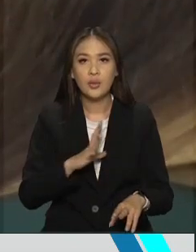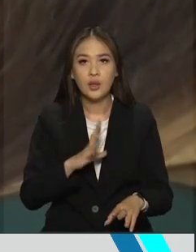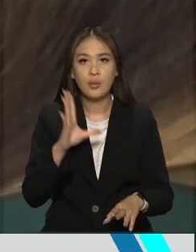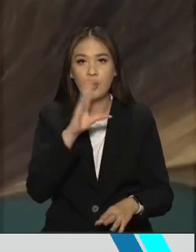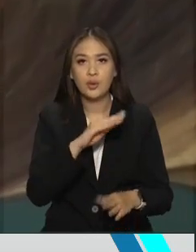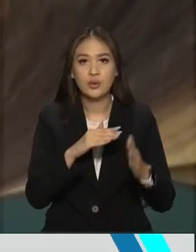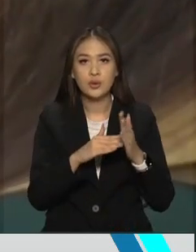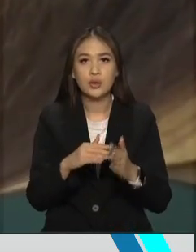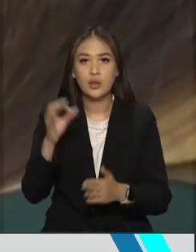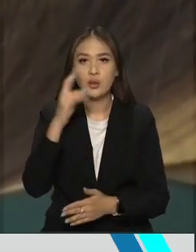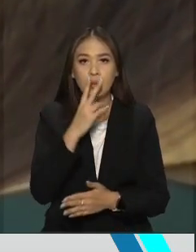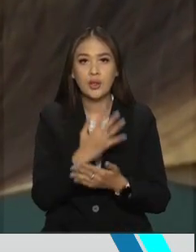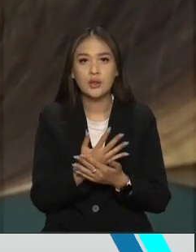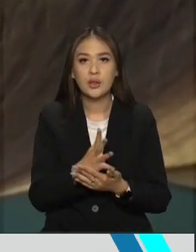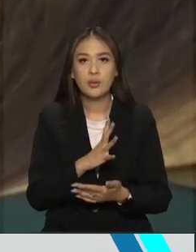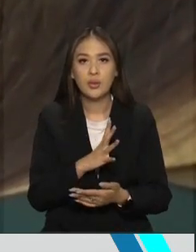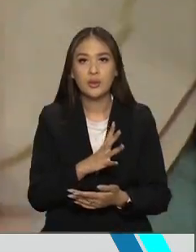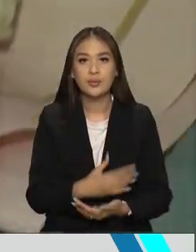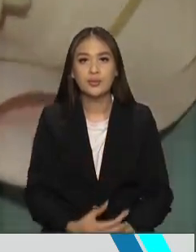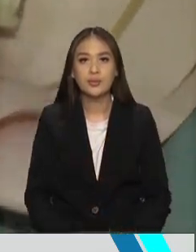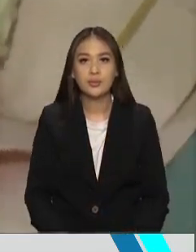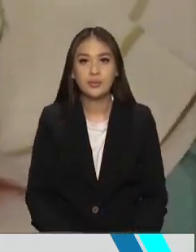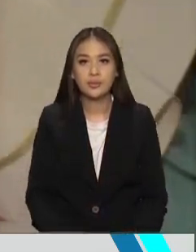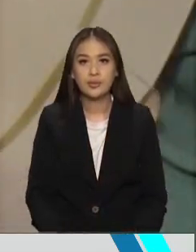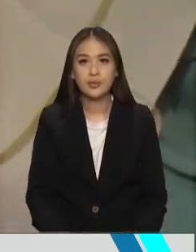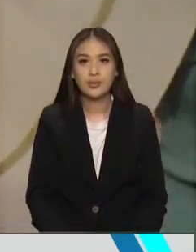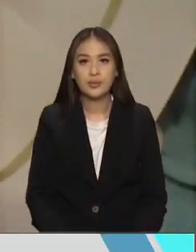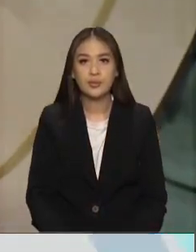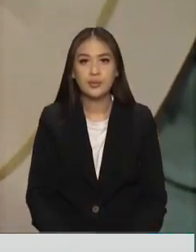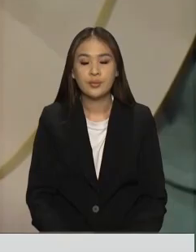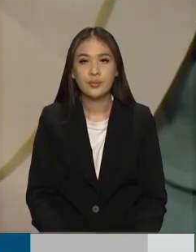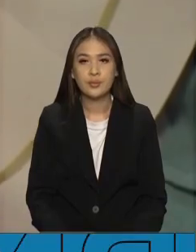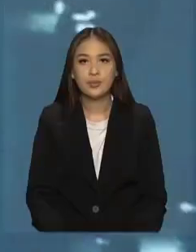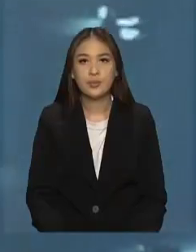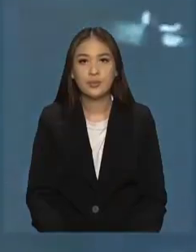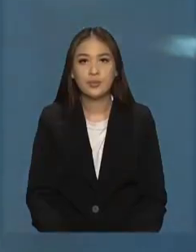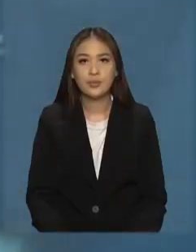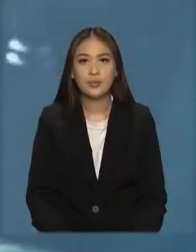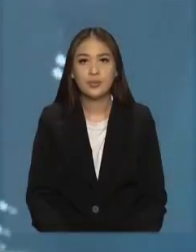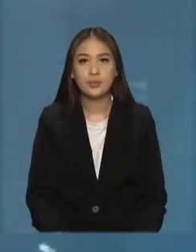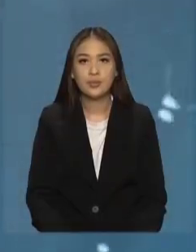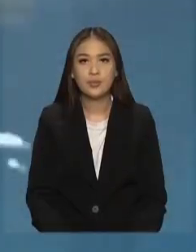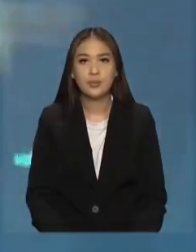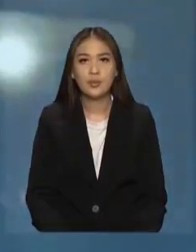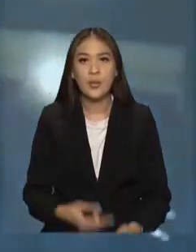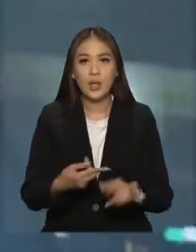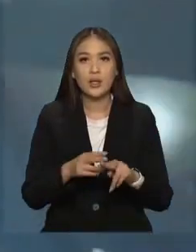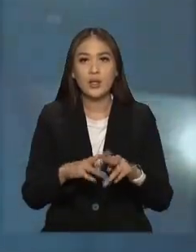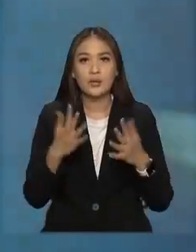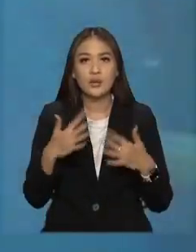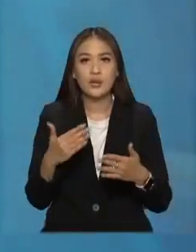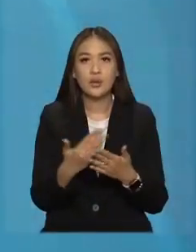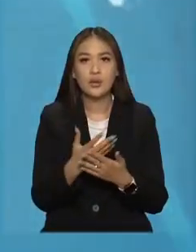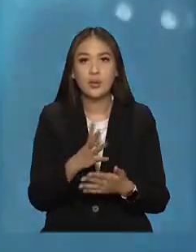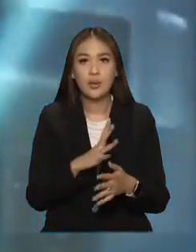уверенно паралимпийская чемпионка А за матачалин Алексей мельницкий живёт жилы Павлодар это все новости